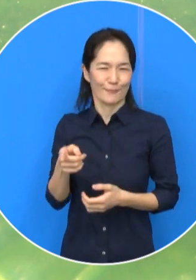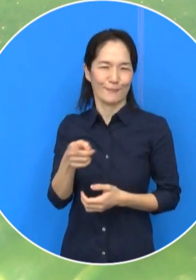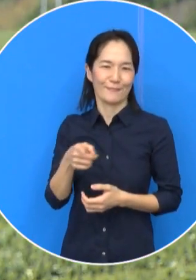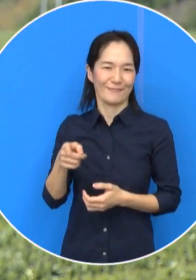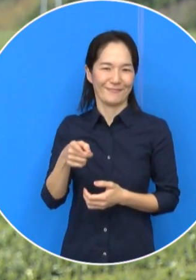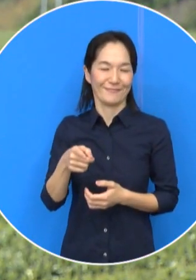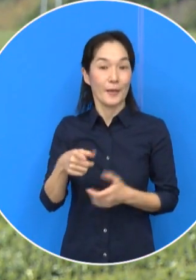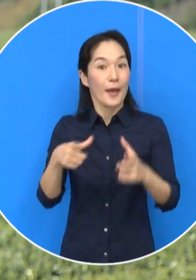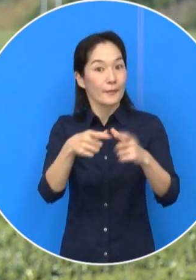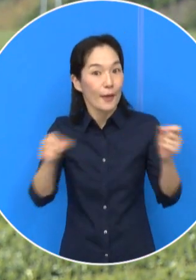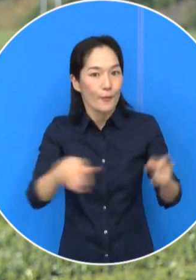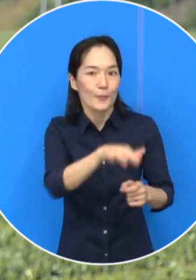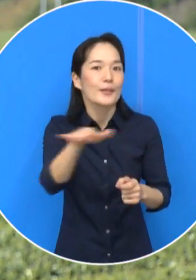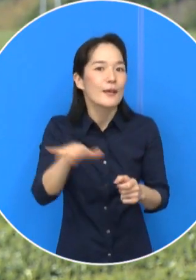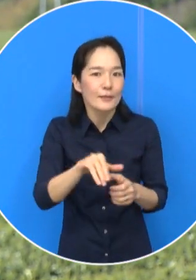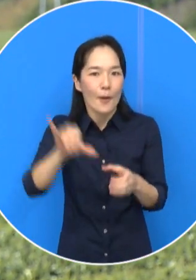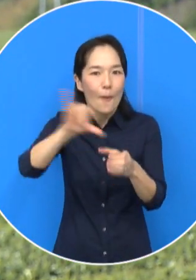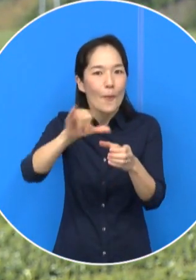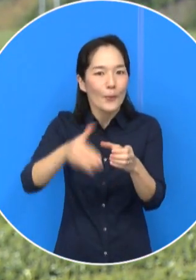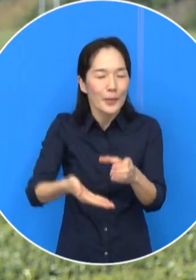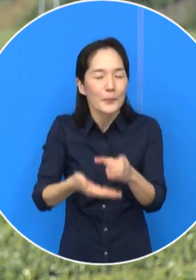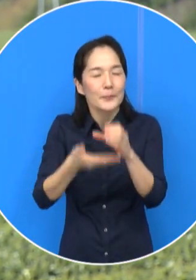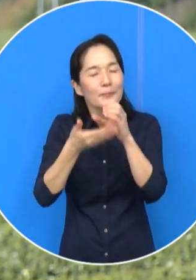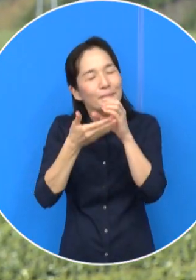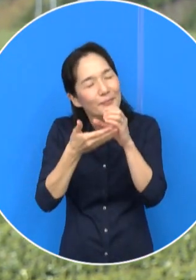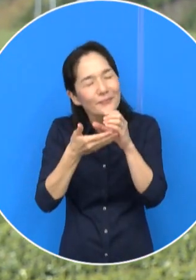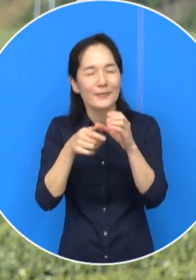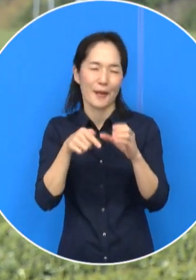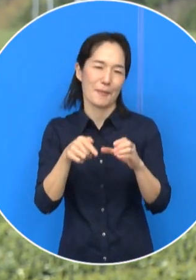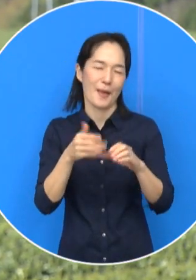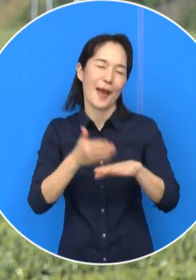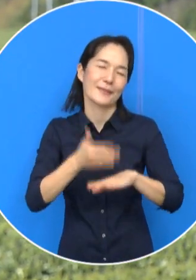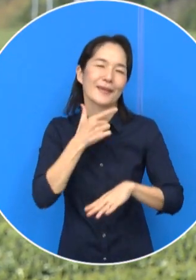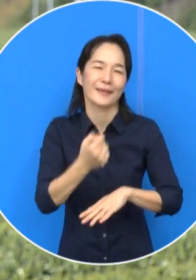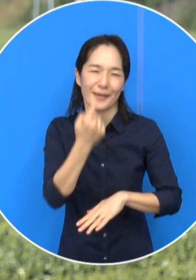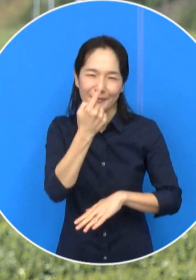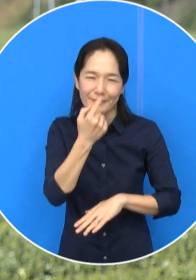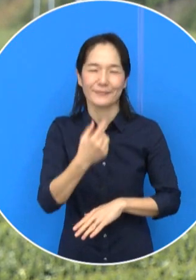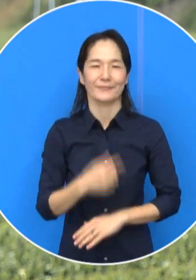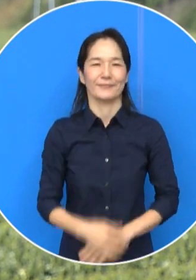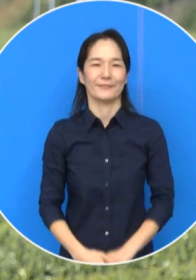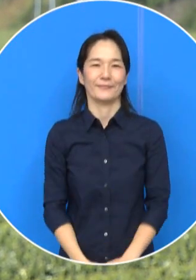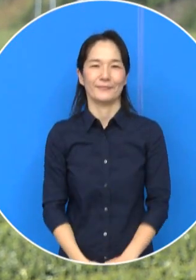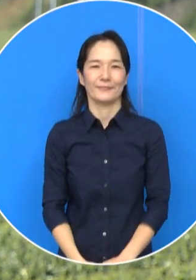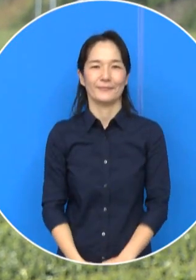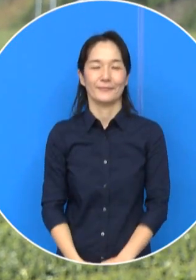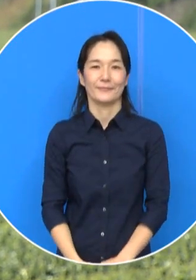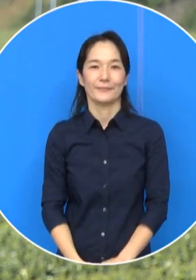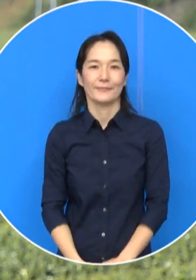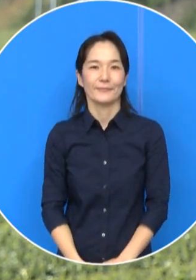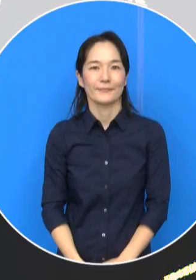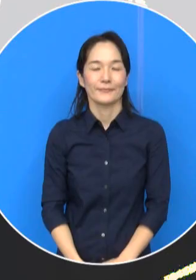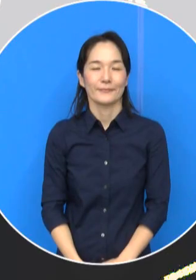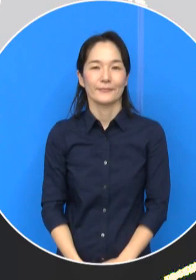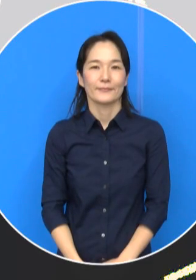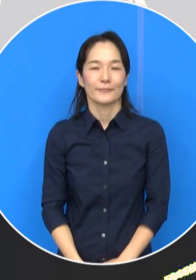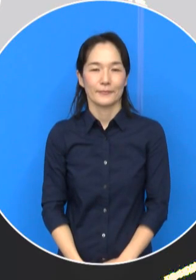よね。全国の皆さん方に飲んでいただければありがたいです。